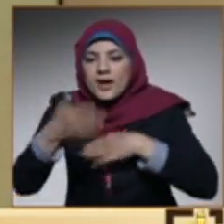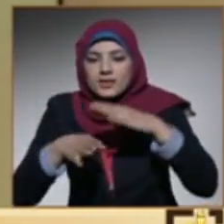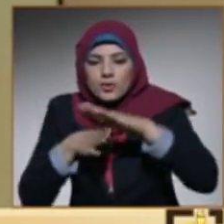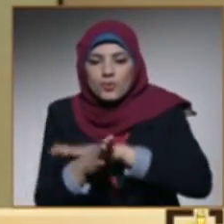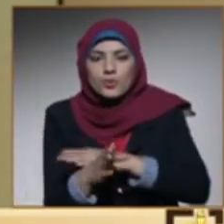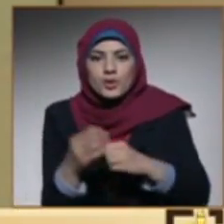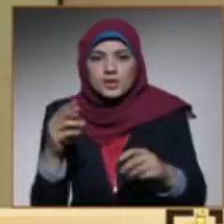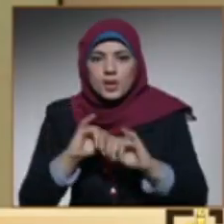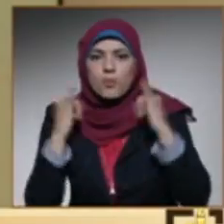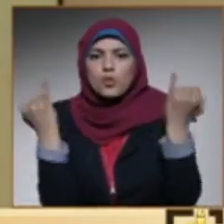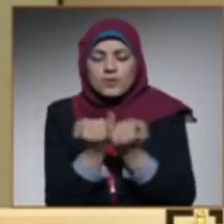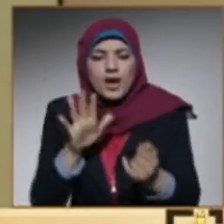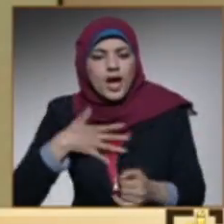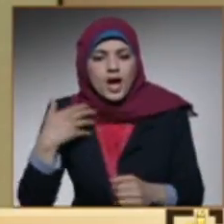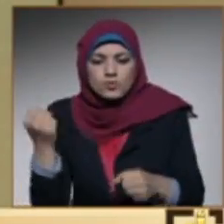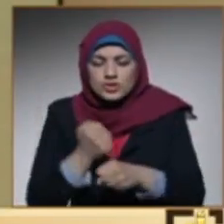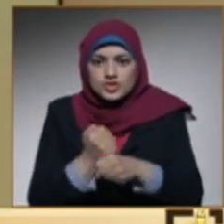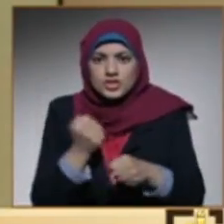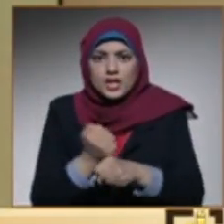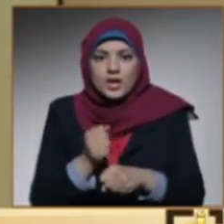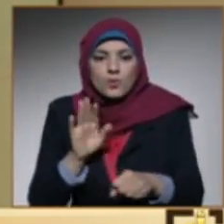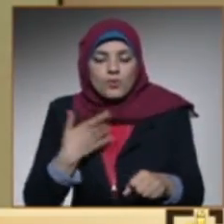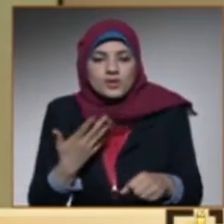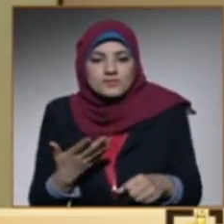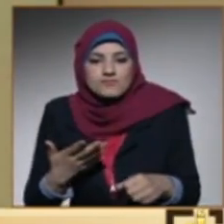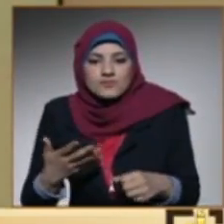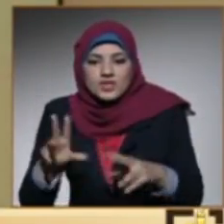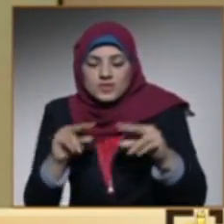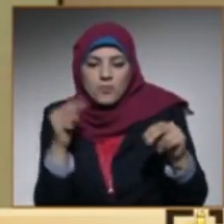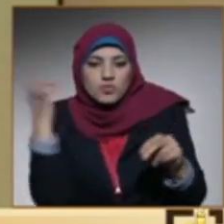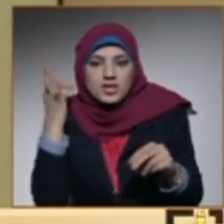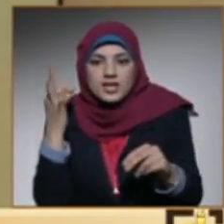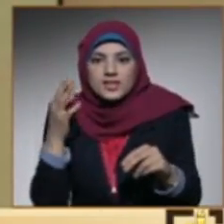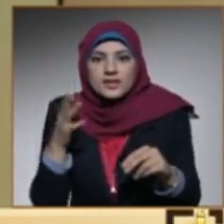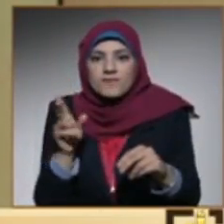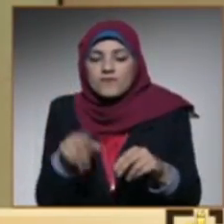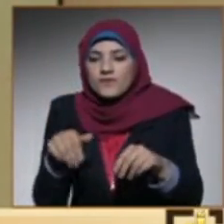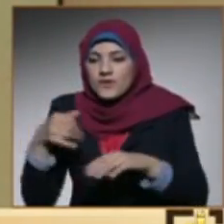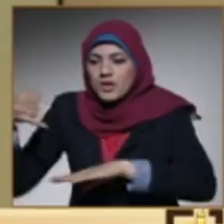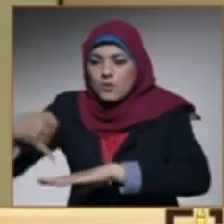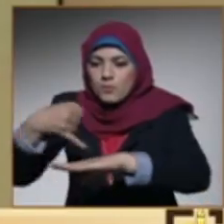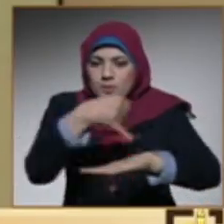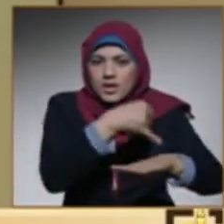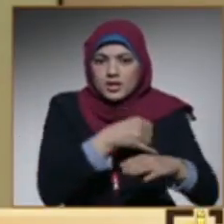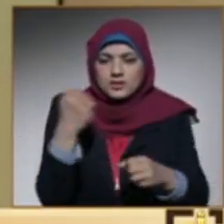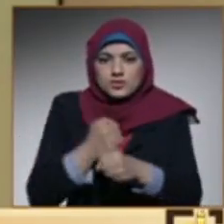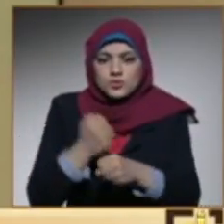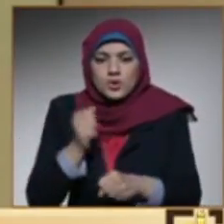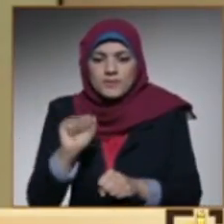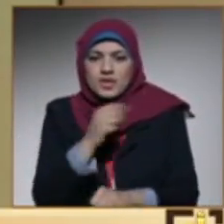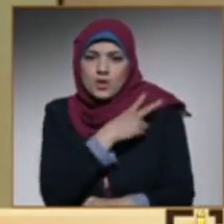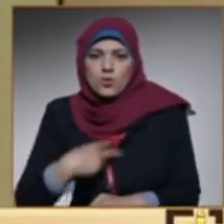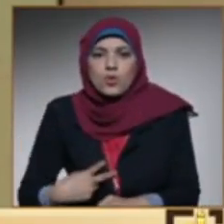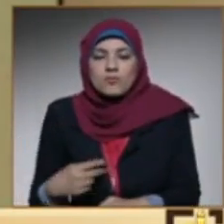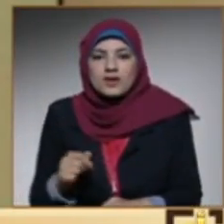عايز يشتغل وينخرط ويندمج في كل يعني قطاعات المجتمع العاملة عشان برضو هو ليه الحق ده. يمكن